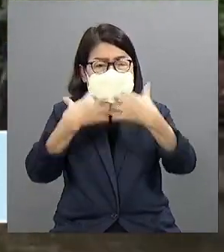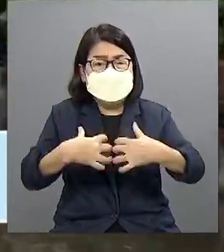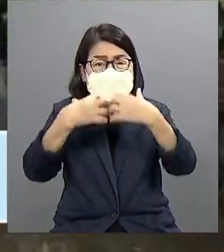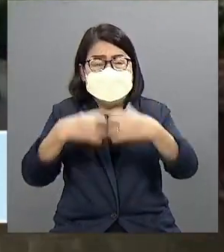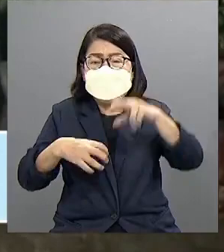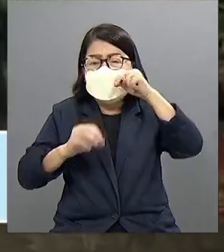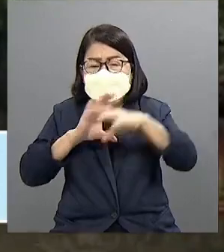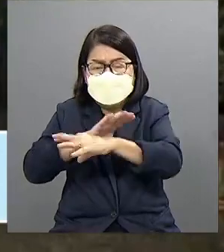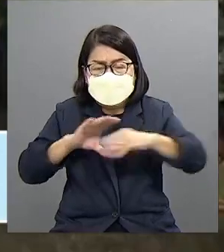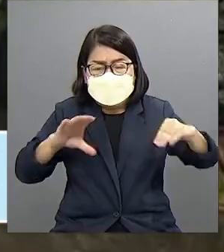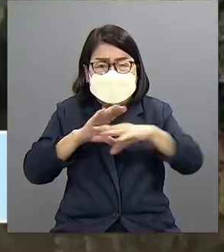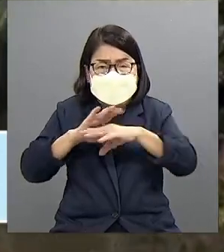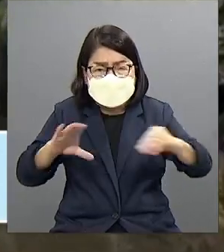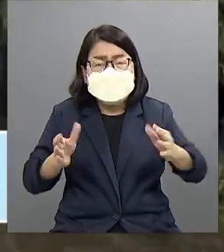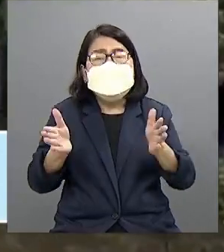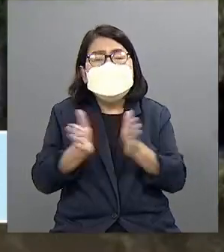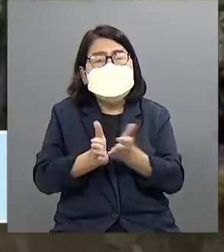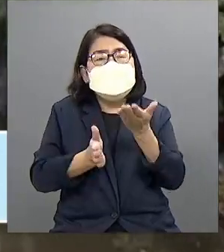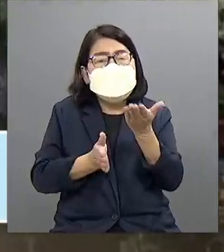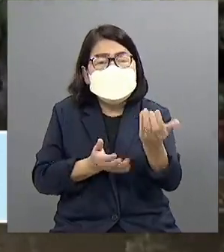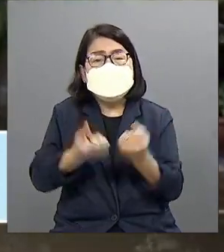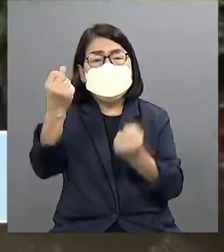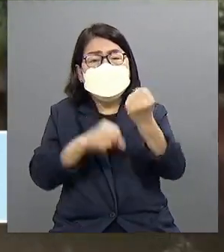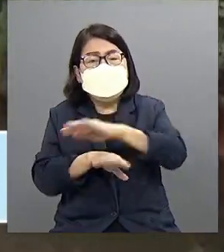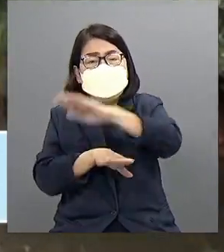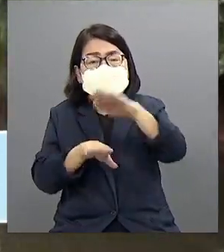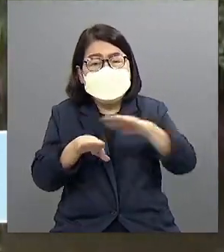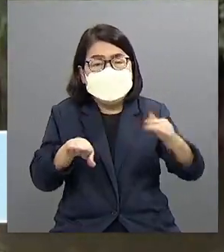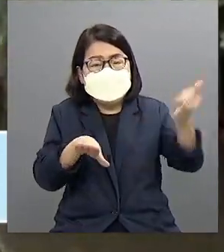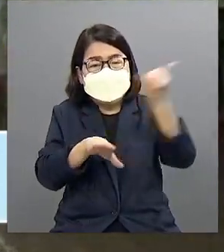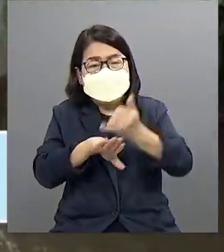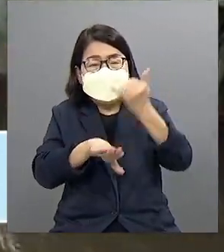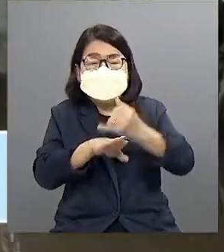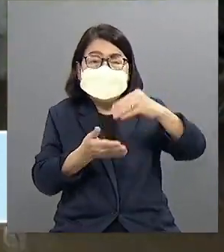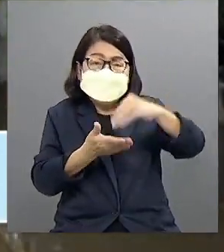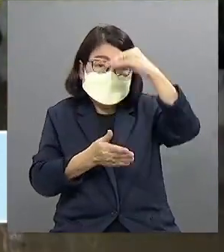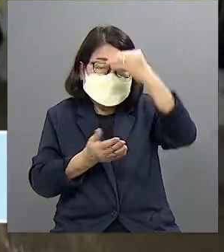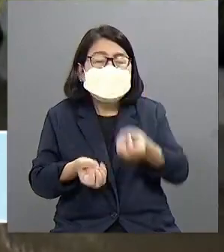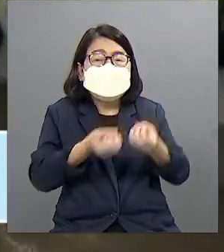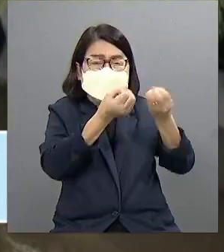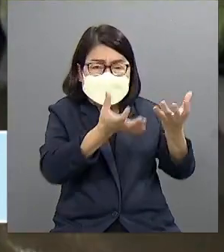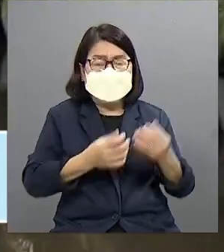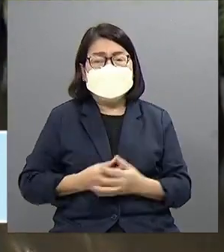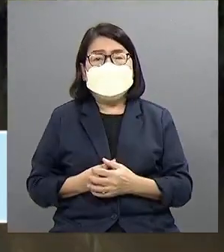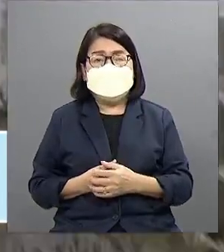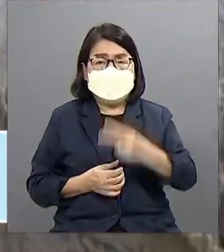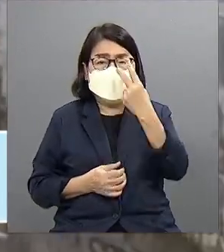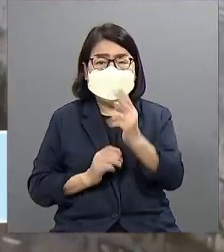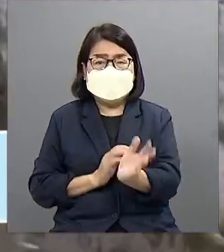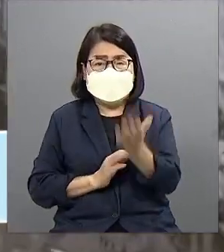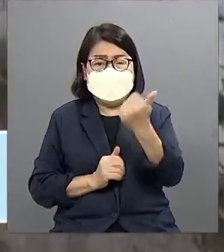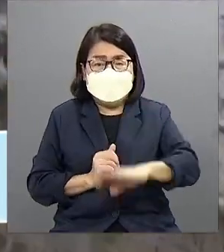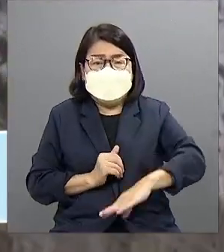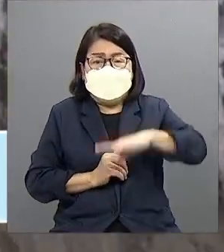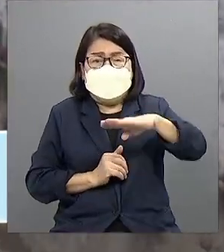ไปรับส่งนักเรียนนะให้ออกมาจากหมู่บ้านให้ได้เพื่อไปโรงเรียนกันนะคะเนี่ยค่ะระดับน้ำเช้าวันนี้เองนะคะที่ซอยชินเ